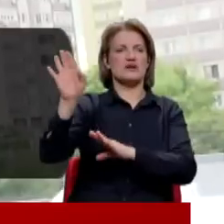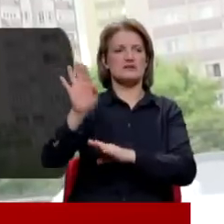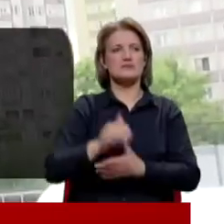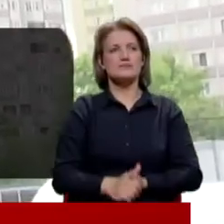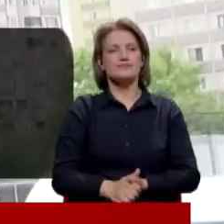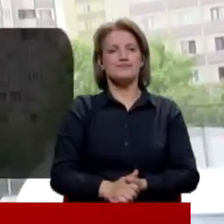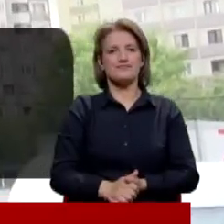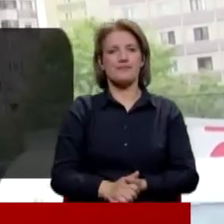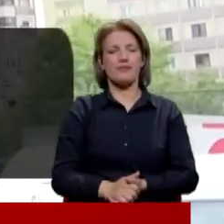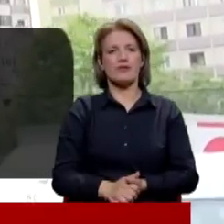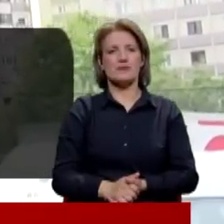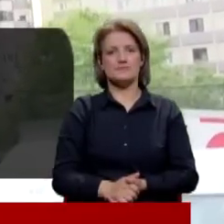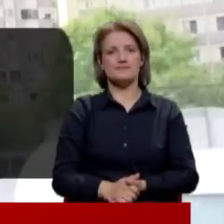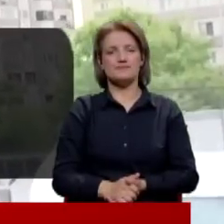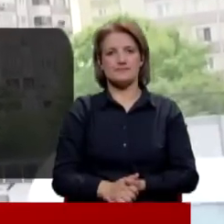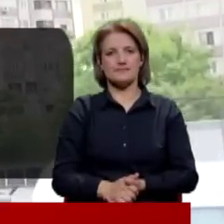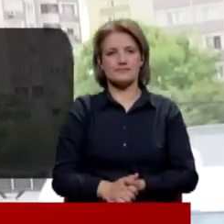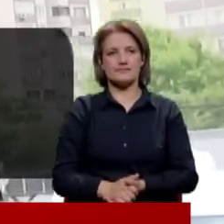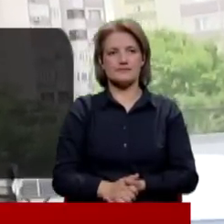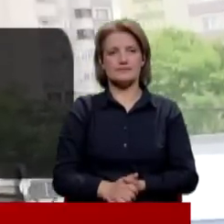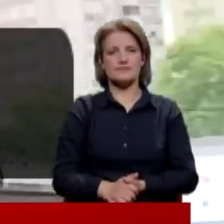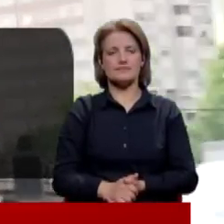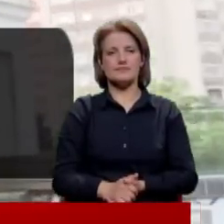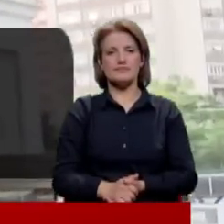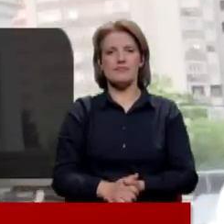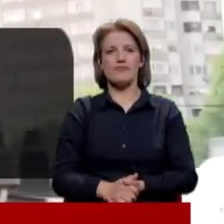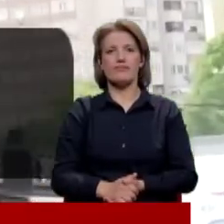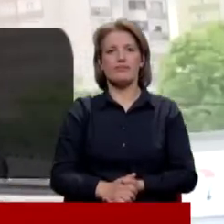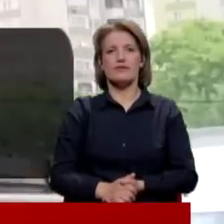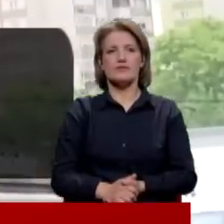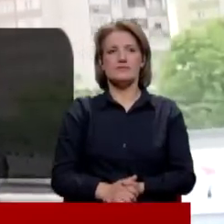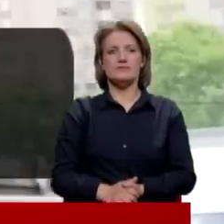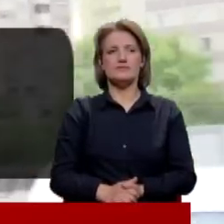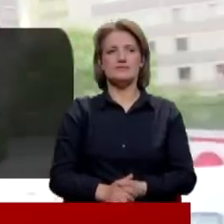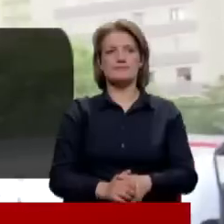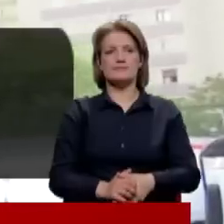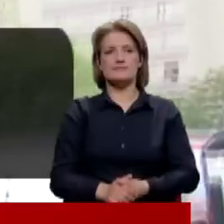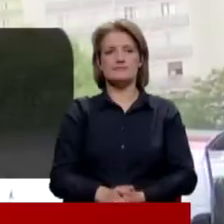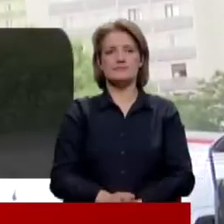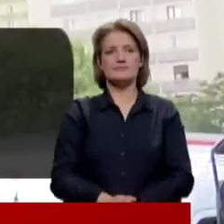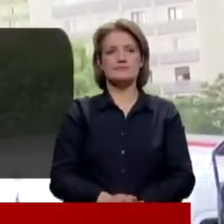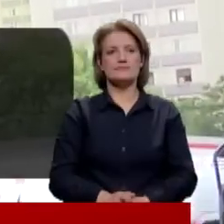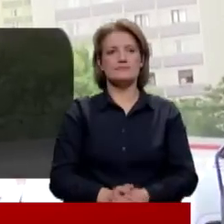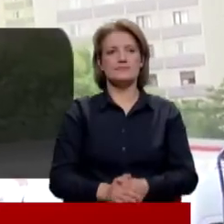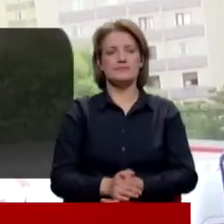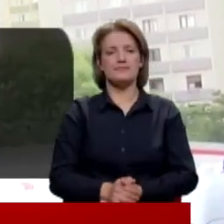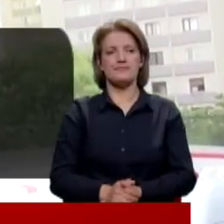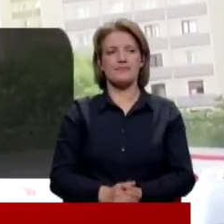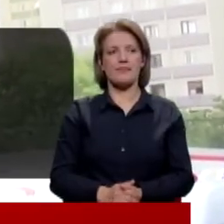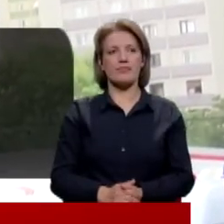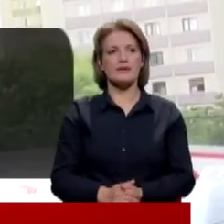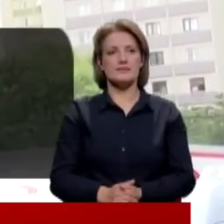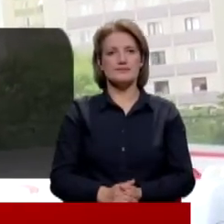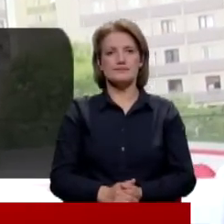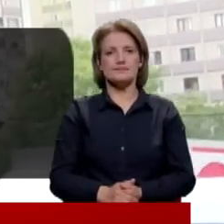Bizim sınırlarımız vardır. Bir karışına hiç kimse zeval getiremez. Bir karışına bile. Ve Mustafa